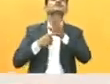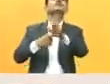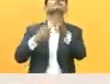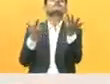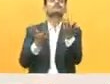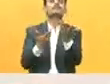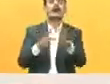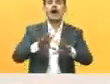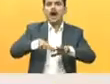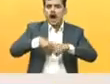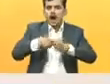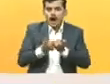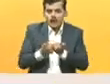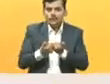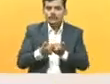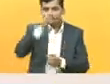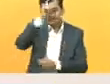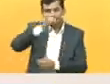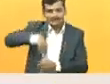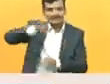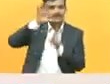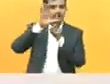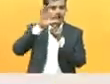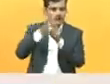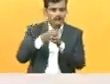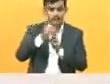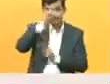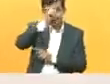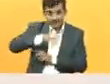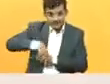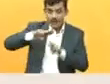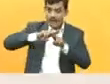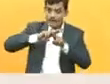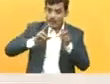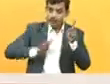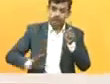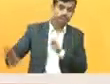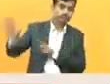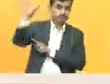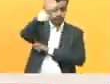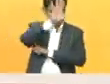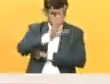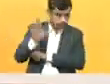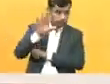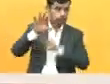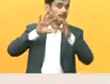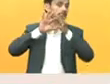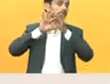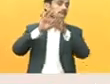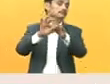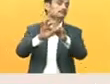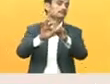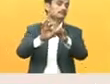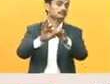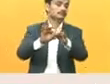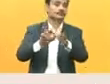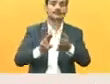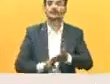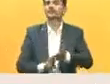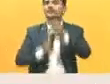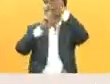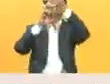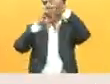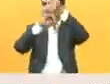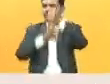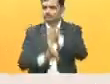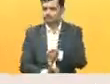कि कैसे हमारी परंपराएं पूरे भारत को एक सूत्र में बांधती हैं। उत्तर से दक्षिण